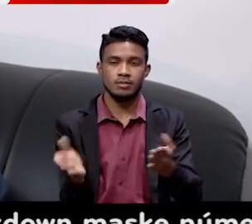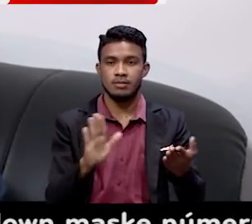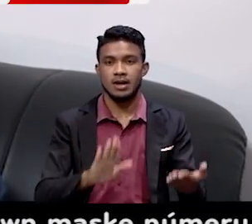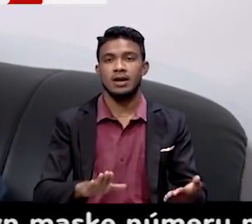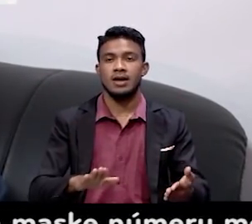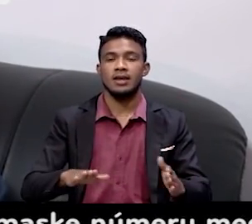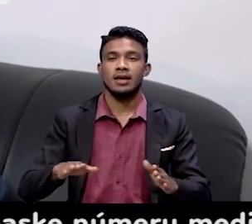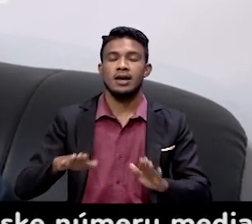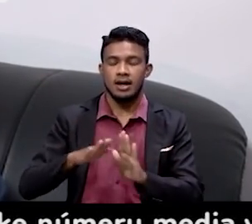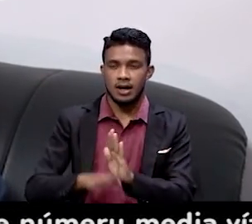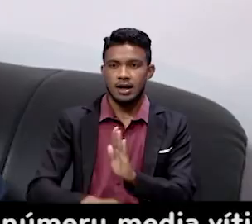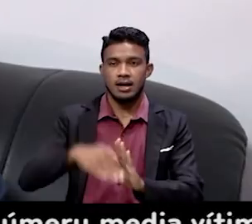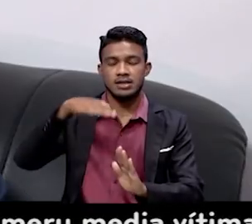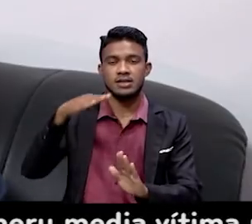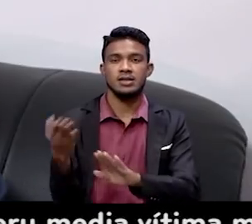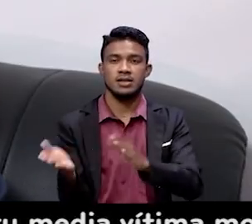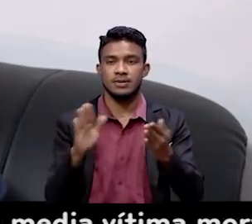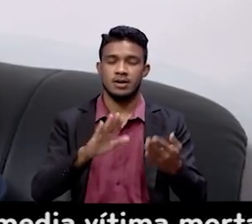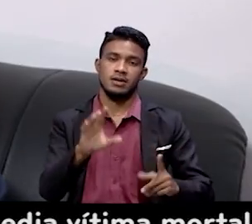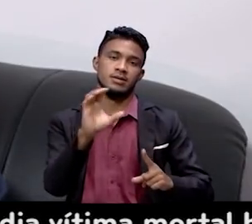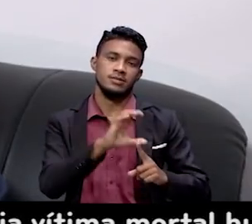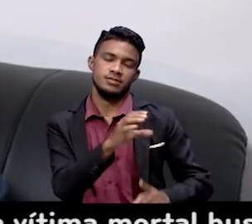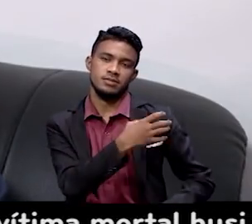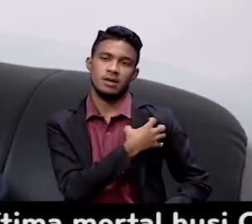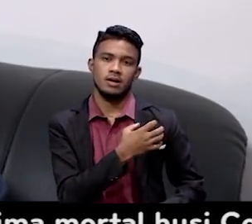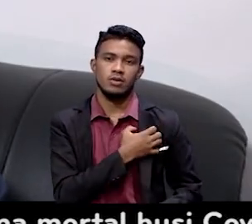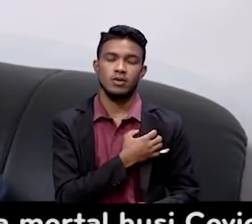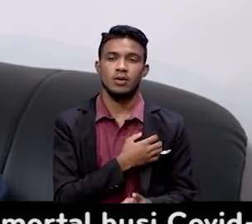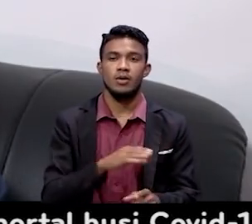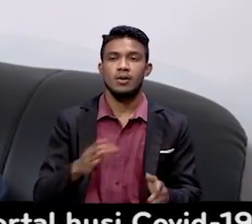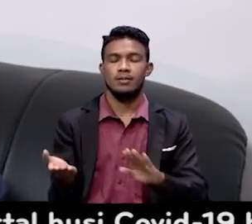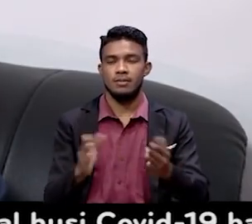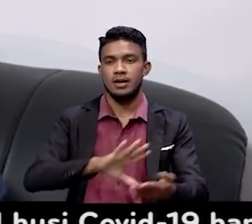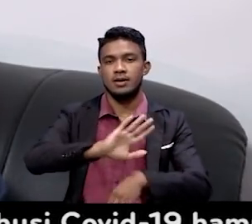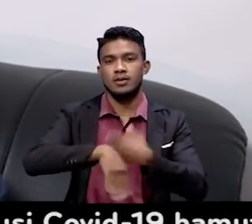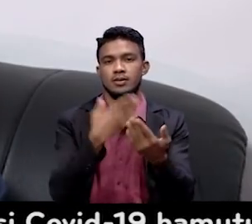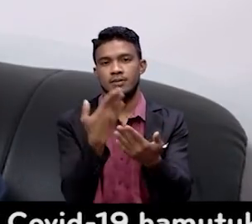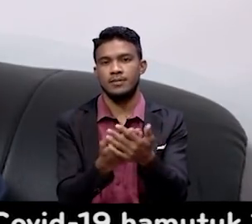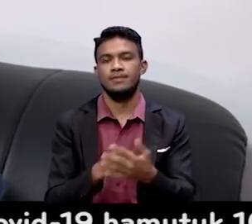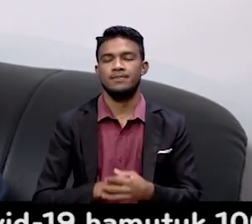mate alin da saya fali e to mate moho